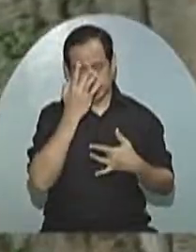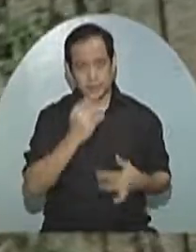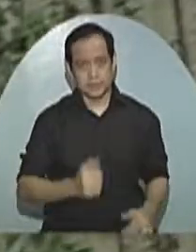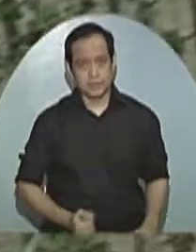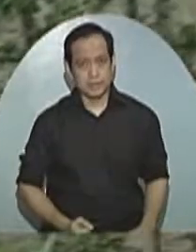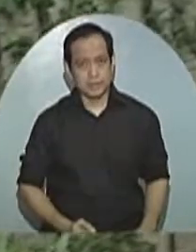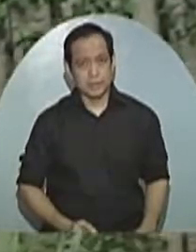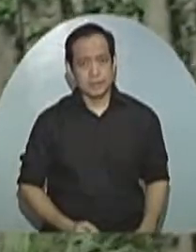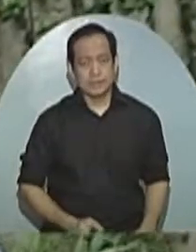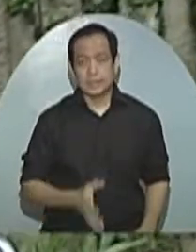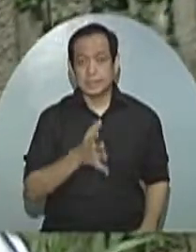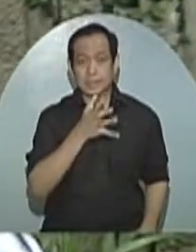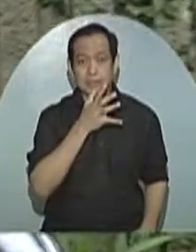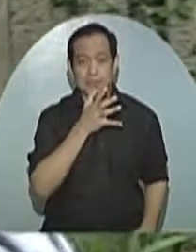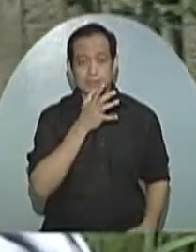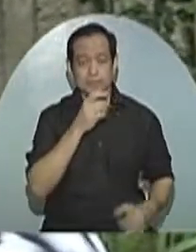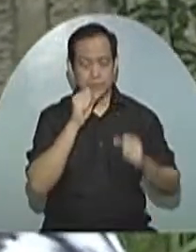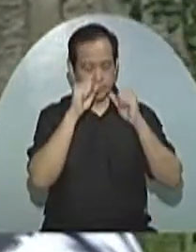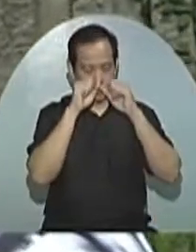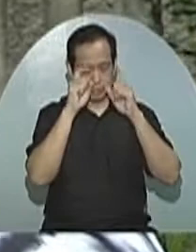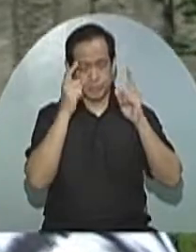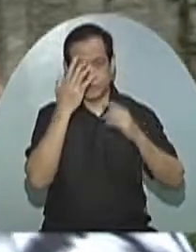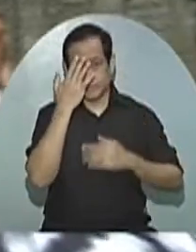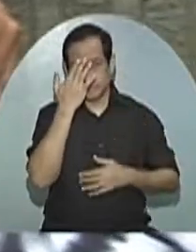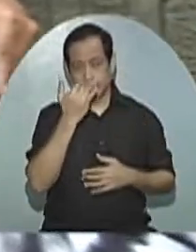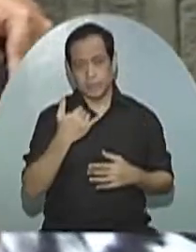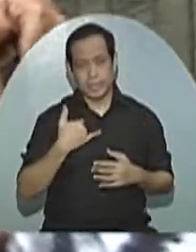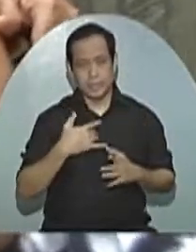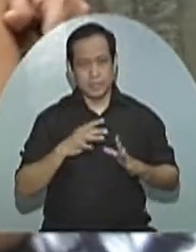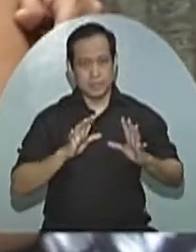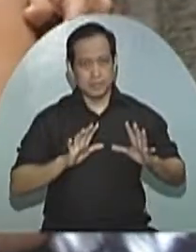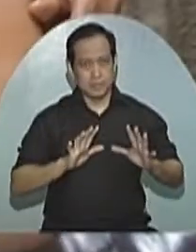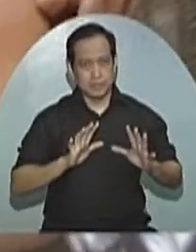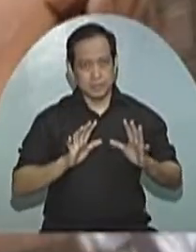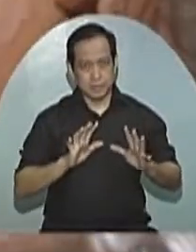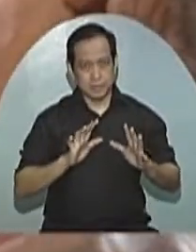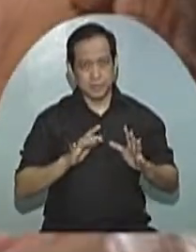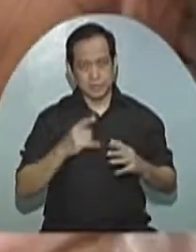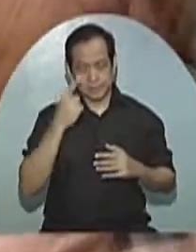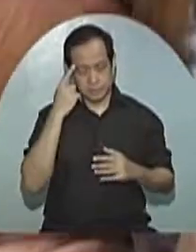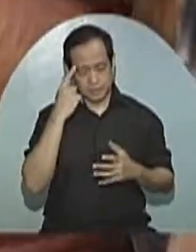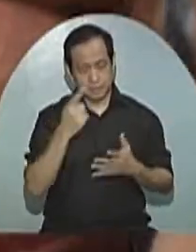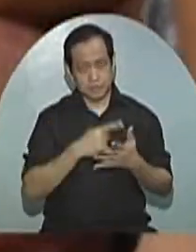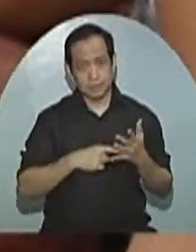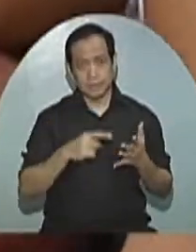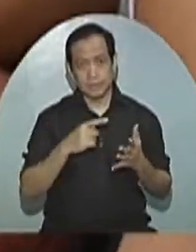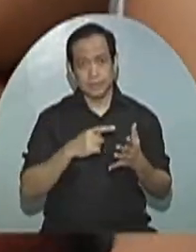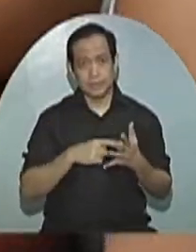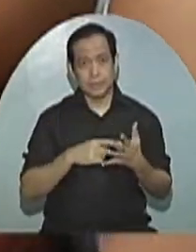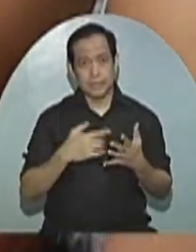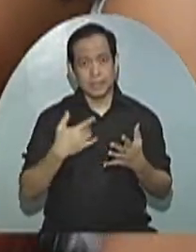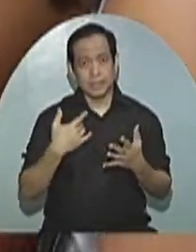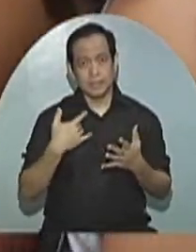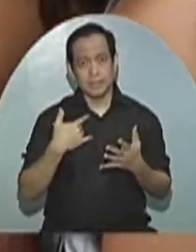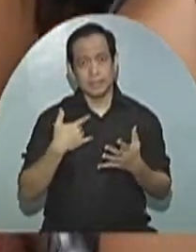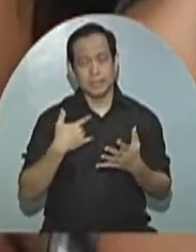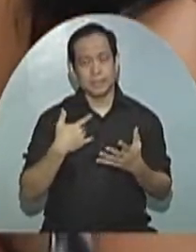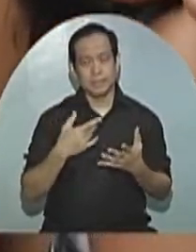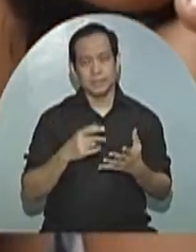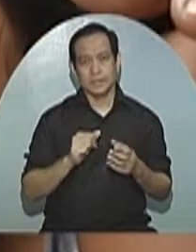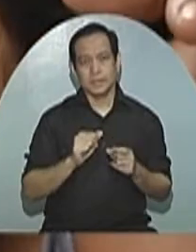Bigla na lang po na nagulat din yung nanay niya. Bakit naninigas? Akala nga po na nakatama ng mga